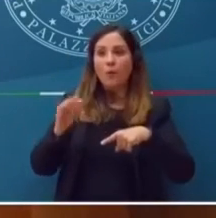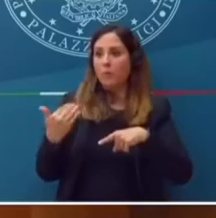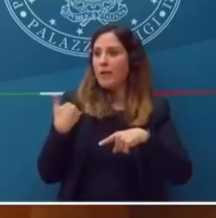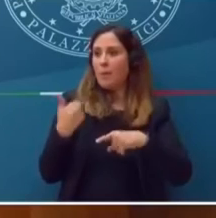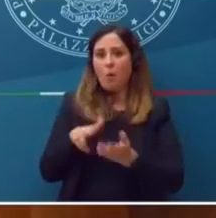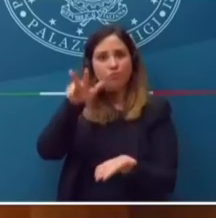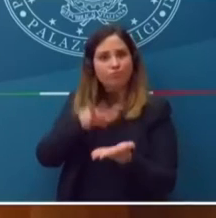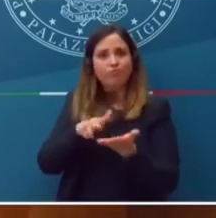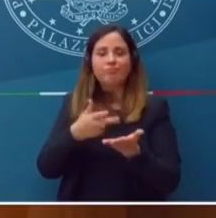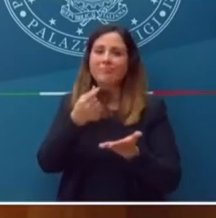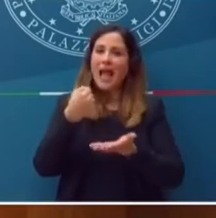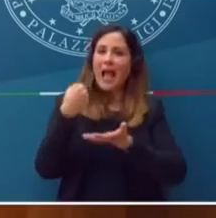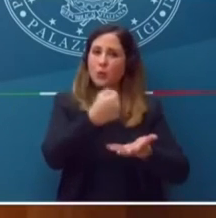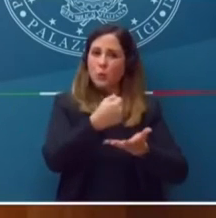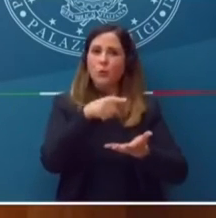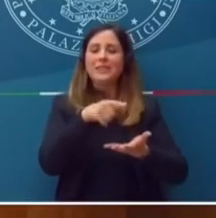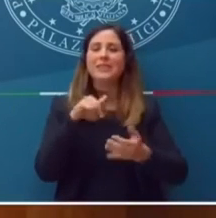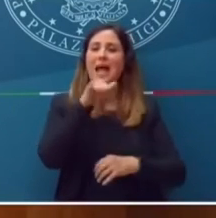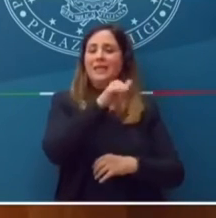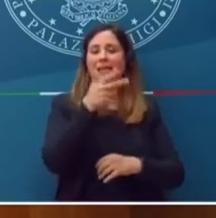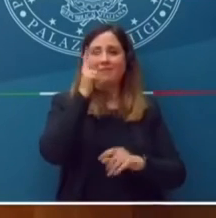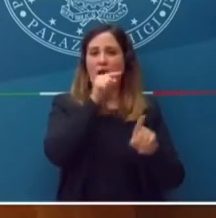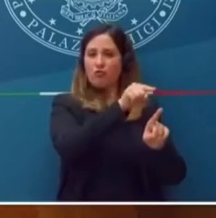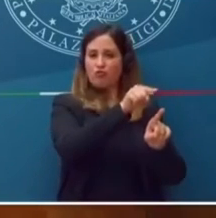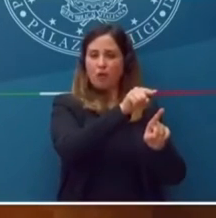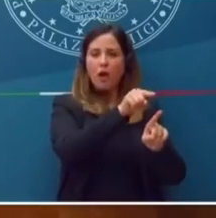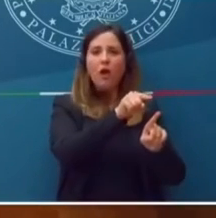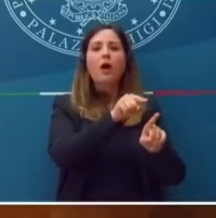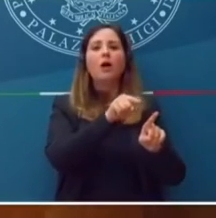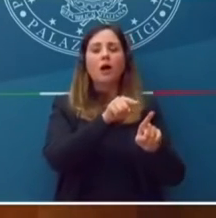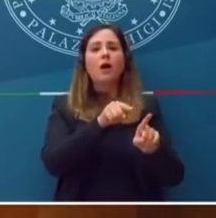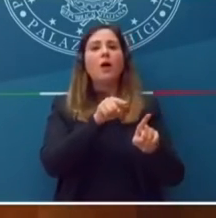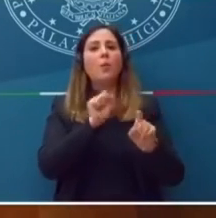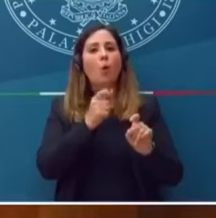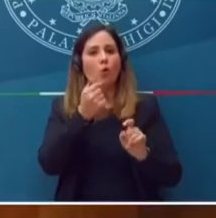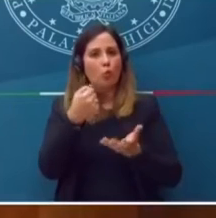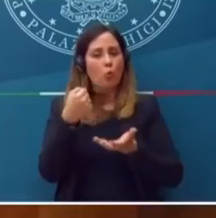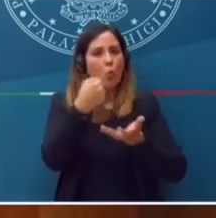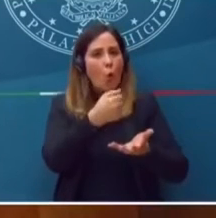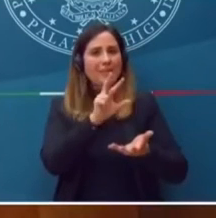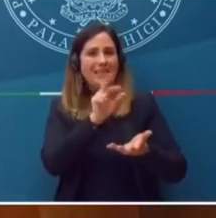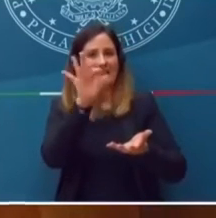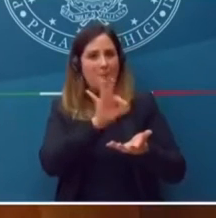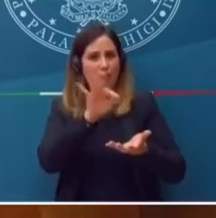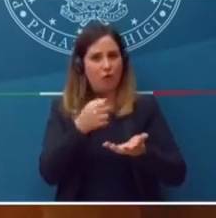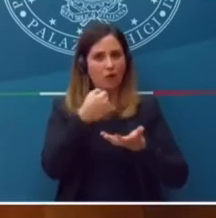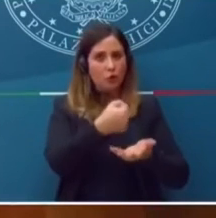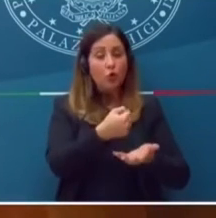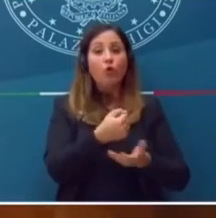France, autorizzando lo Stato francese a entrare con una quota di circa il 30%. Stesso passaggio dovrebbe essere fatto con